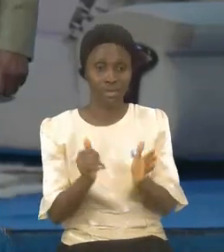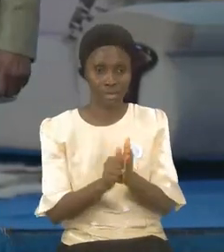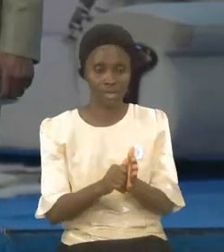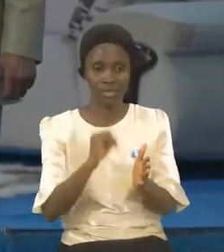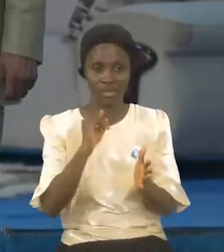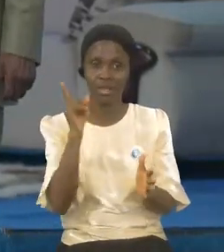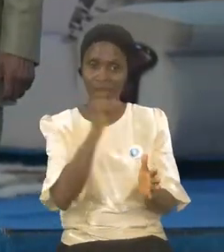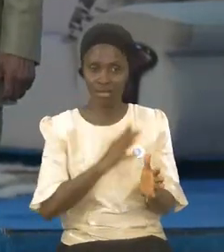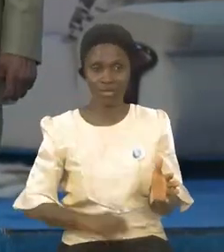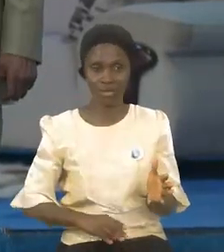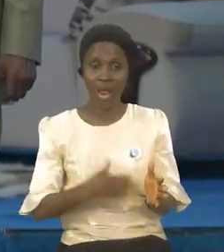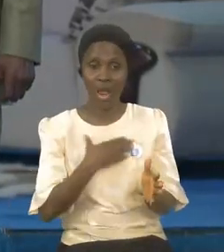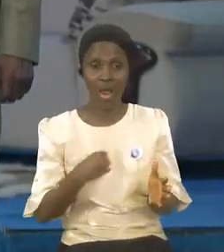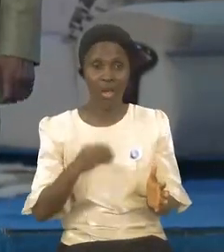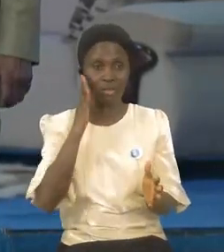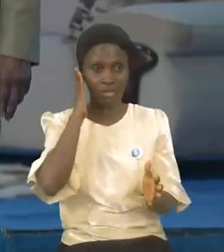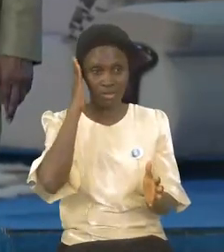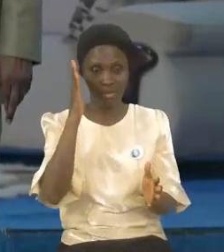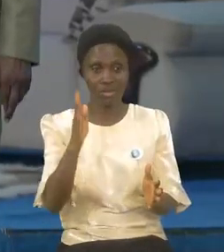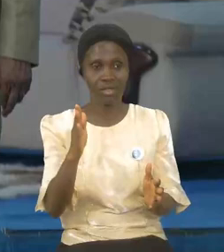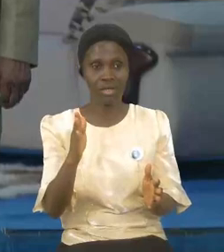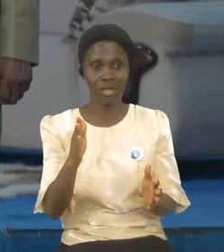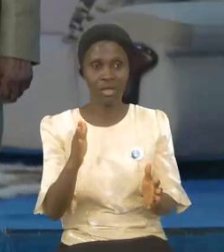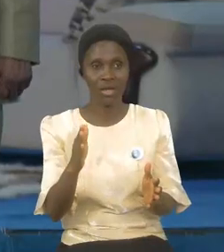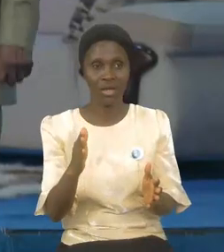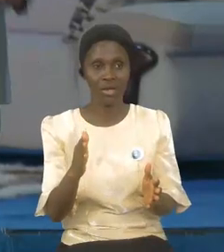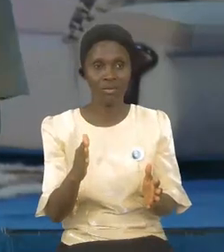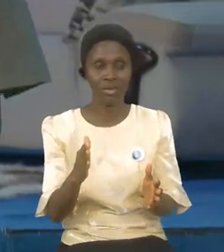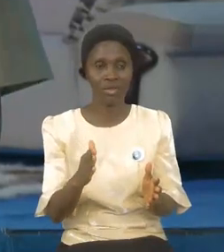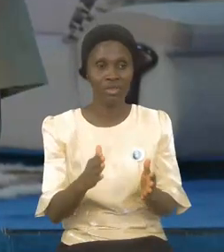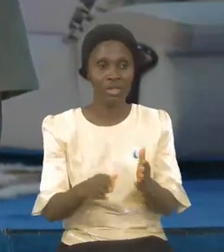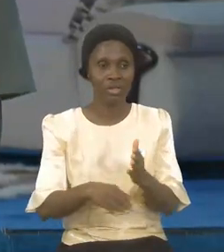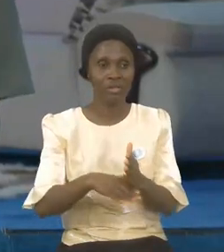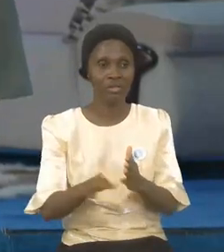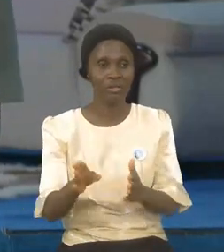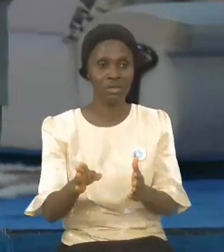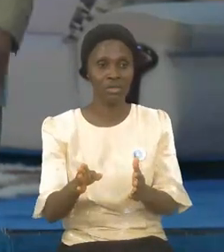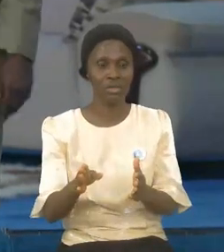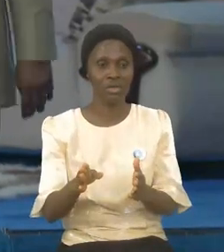l'Antéchrist. Il opprimera les saints du Très-Haut.